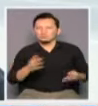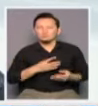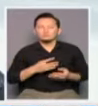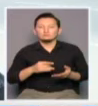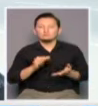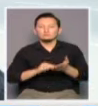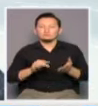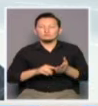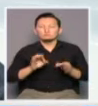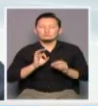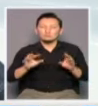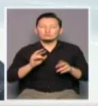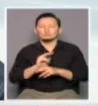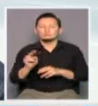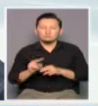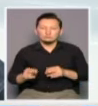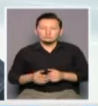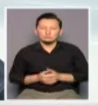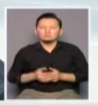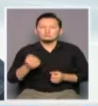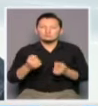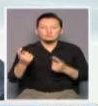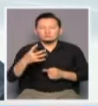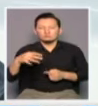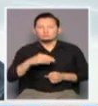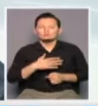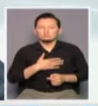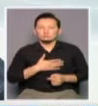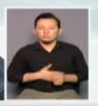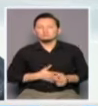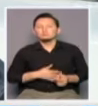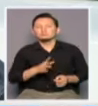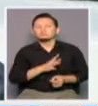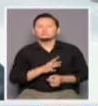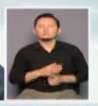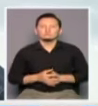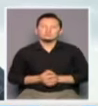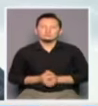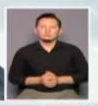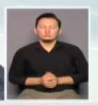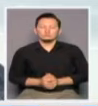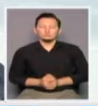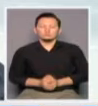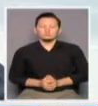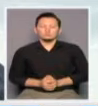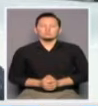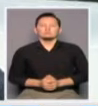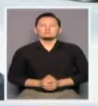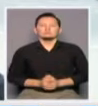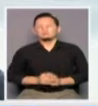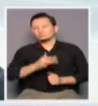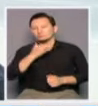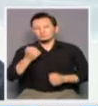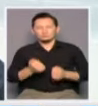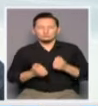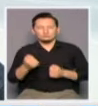информация беріп отырмыз. Көлік иелері өте өз ризашылықтарын білдіріп жатыр. Көптеген көлік иелері